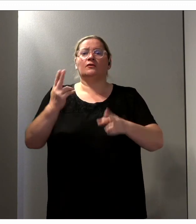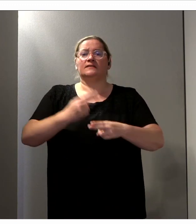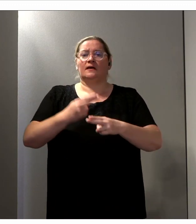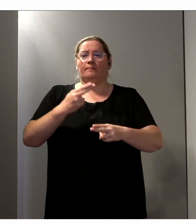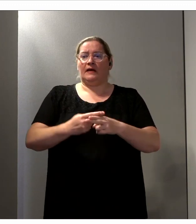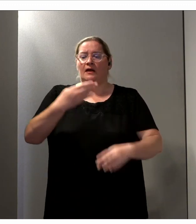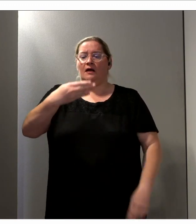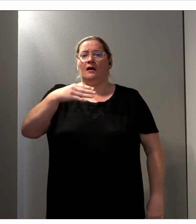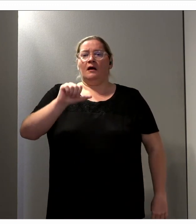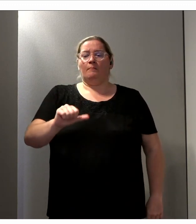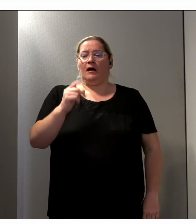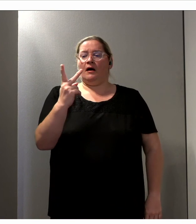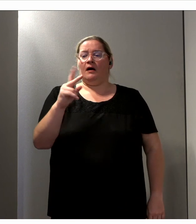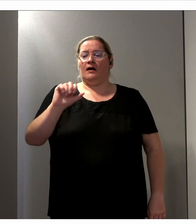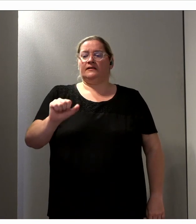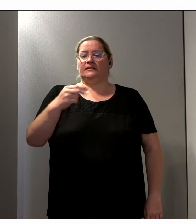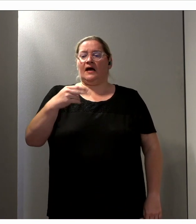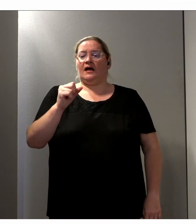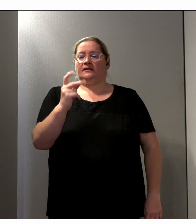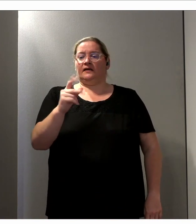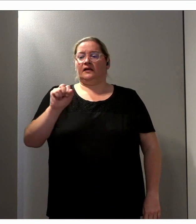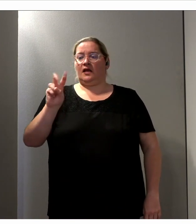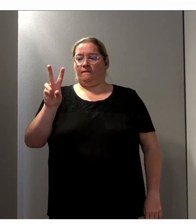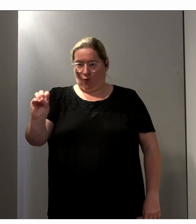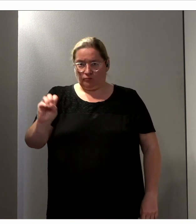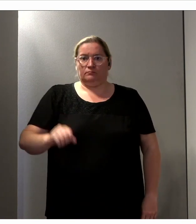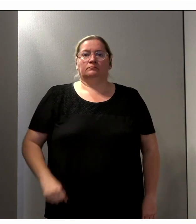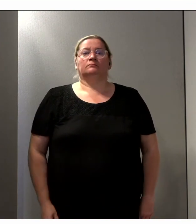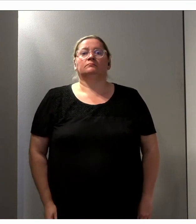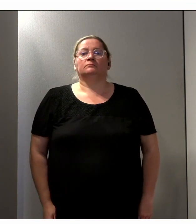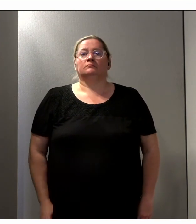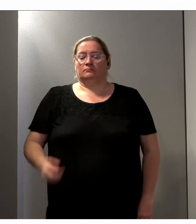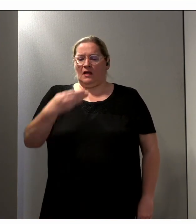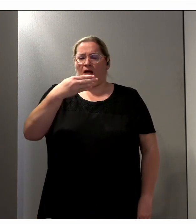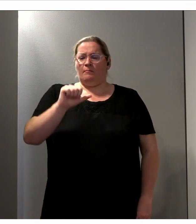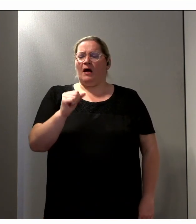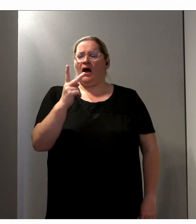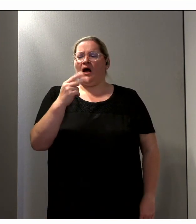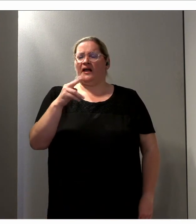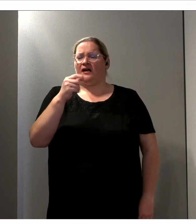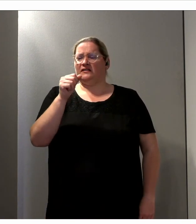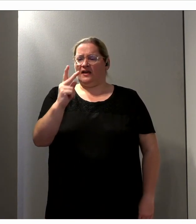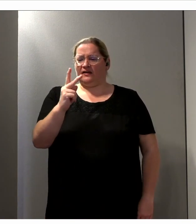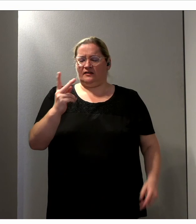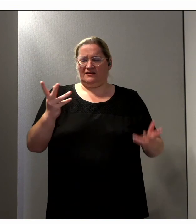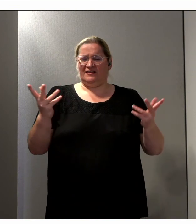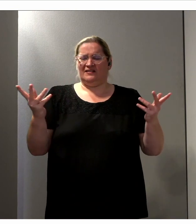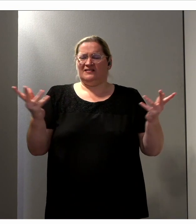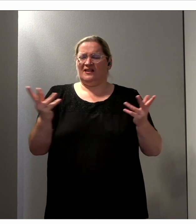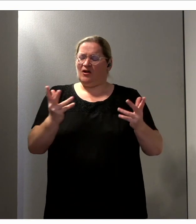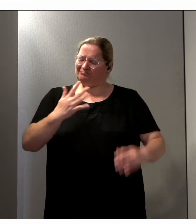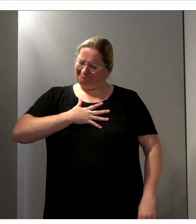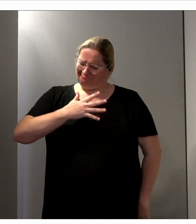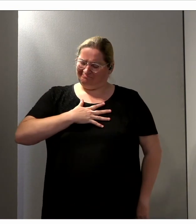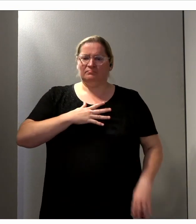Alors Macanak, il faut savoir, c'est les termes, ça fait partie de mes jargons. Quand je suis un peu fatiguée le soir et que j'ai